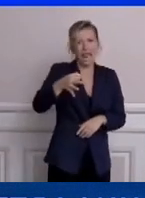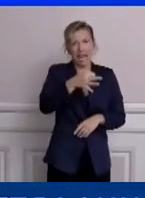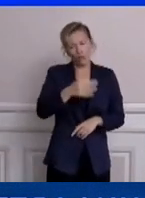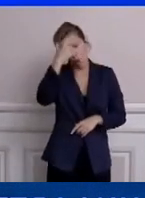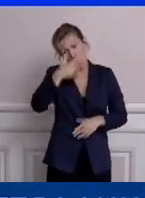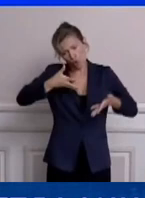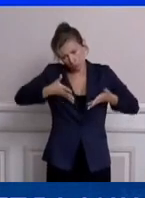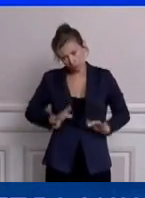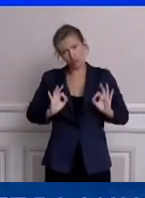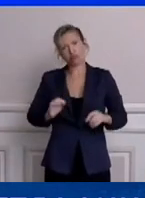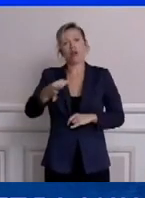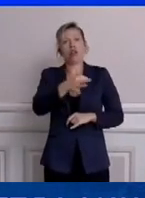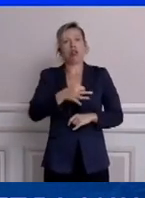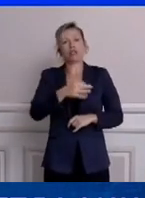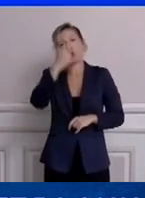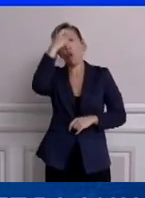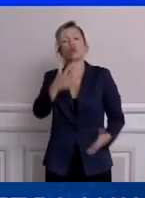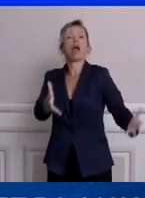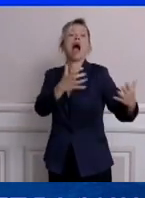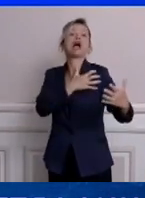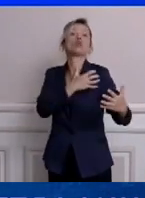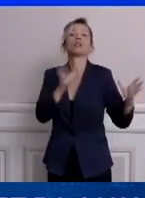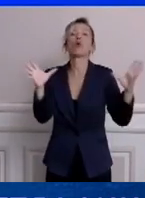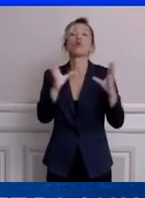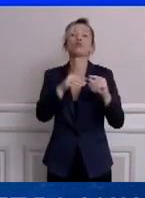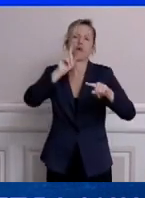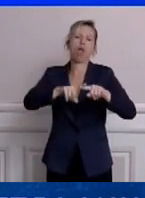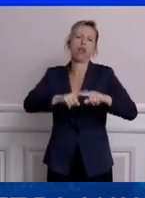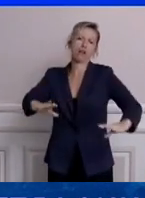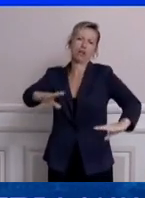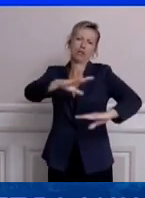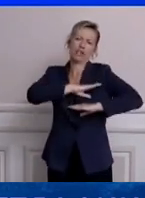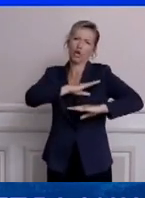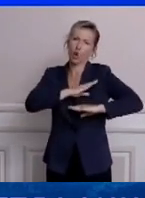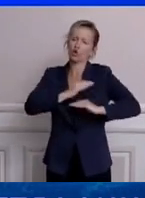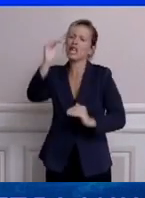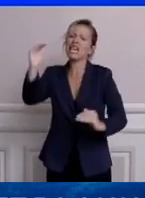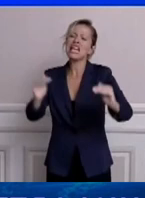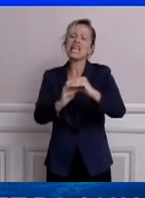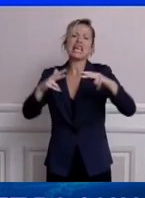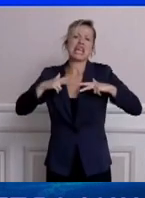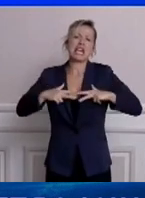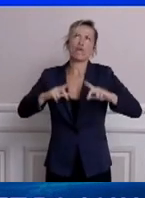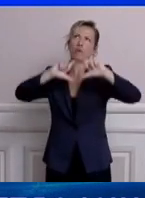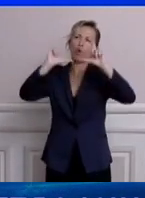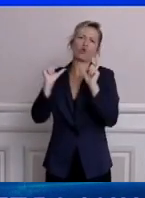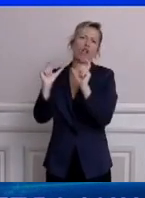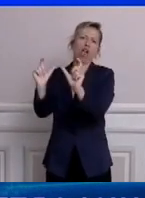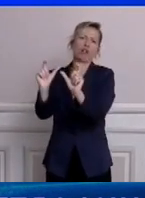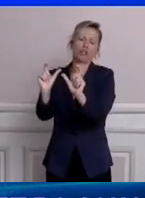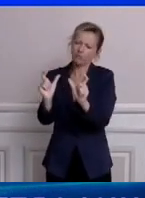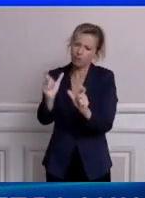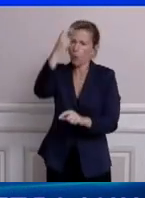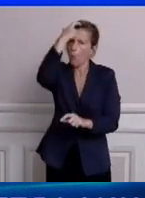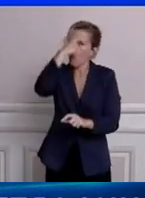μου, αλλά και ως αξιωματικός του ελληνικού στρατού, ως αρχηγός του ελληνικού στρατού, ως υφυπουργός Εθνικής Άμυνας, ως σύμβουλος του κυρίου